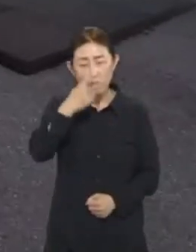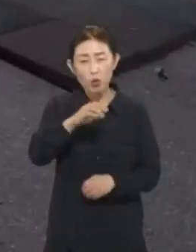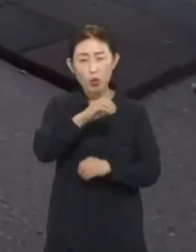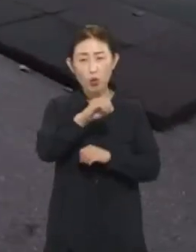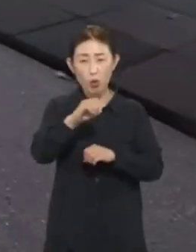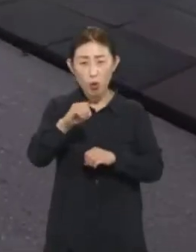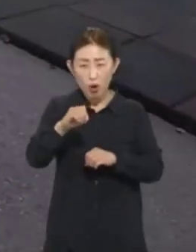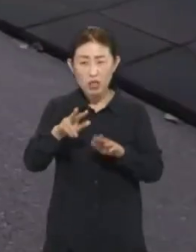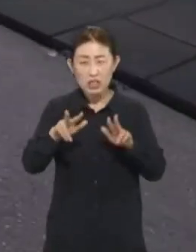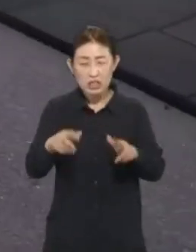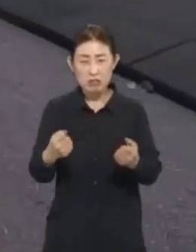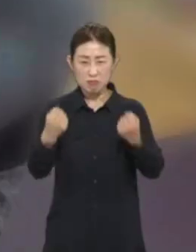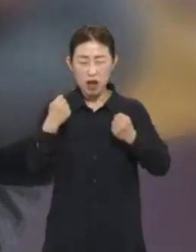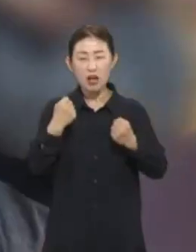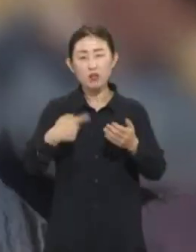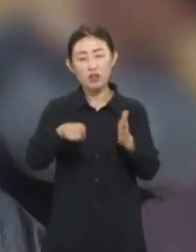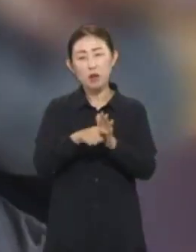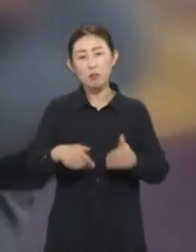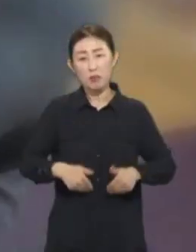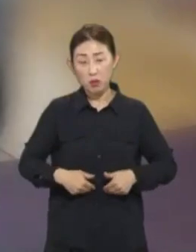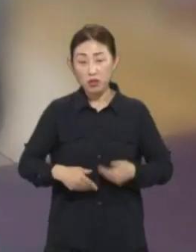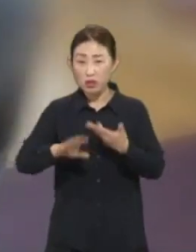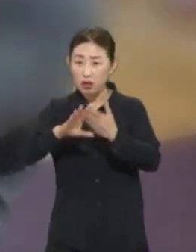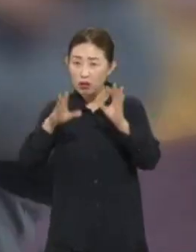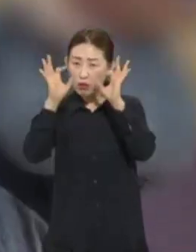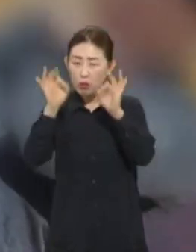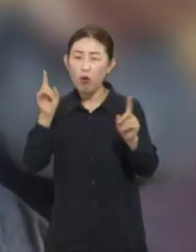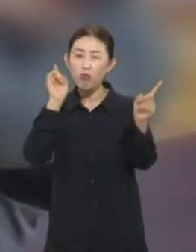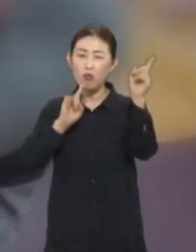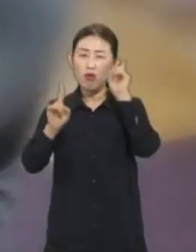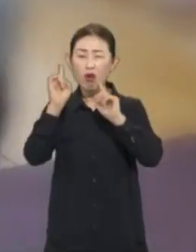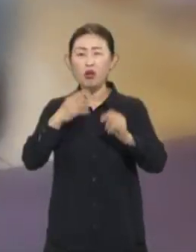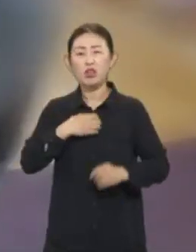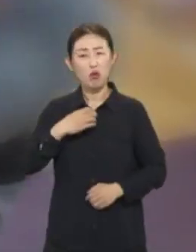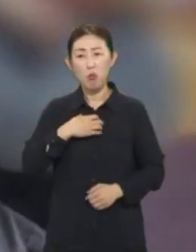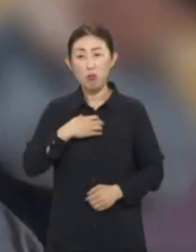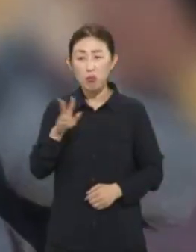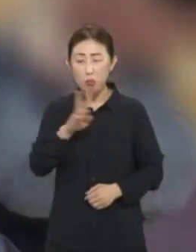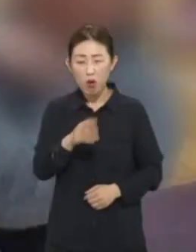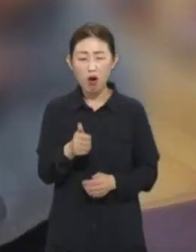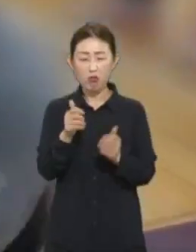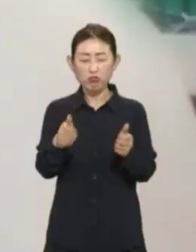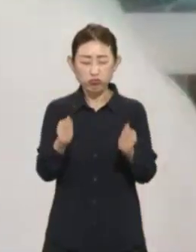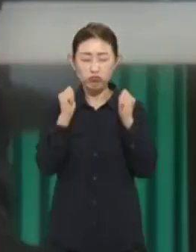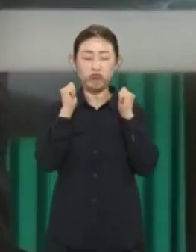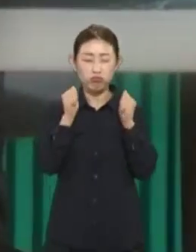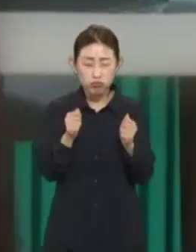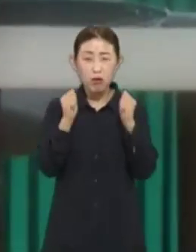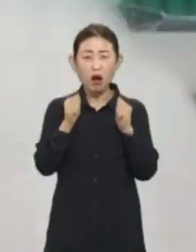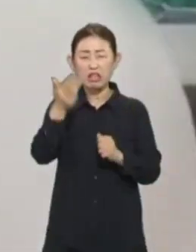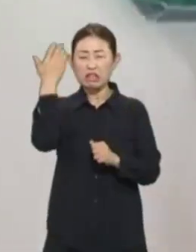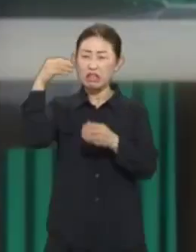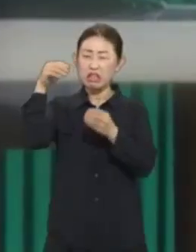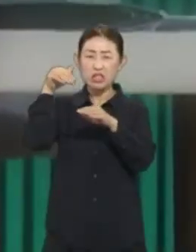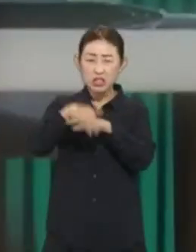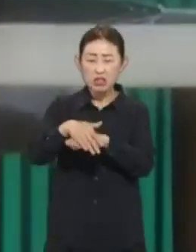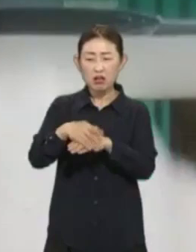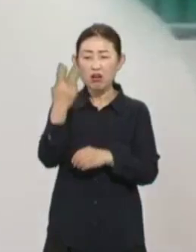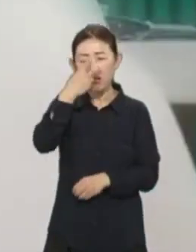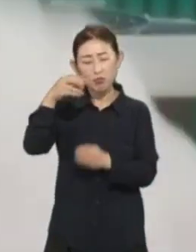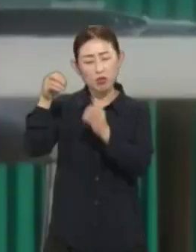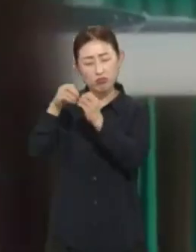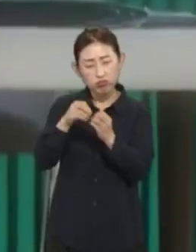위해 필요하단 목소리도 크지만 해외에선 부상 등의 위험으로 실시하지 않는 윗몸 일으키기 등 과거에 머물고 있는